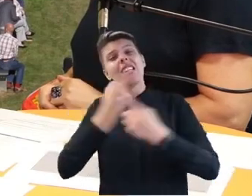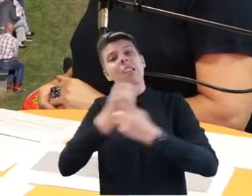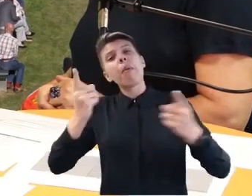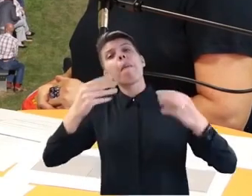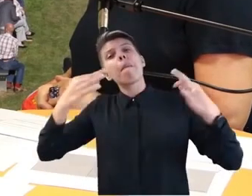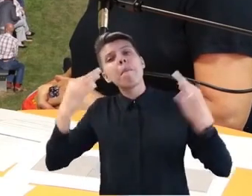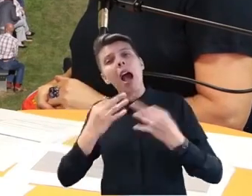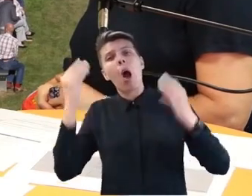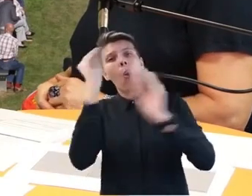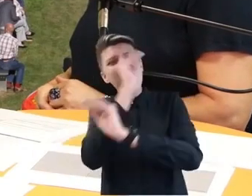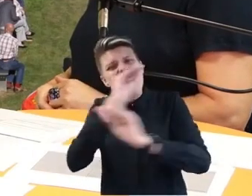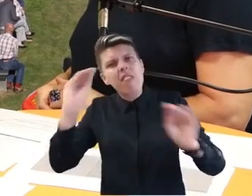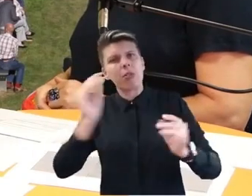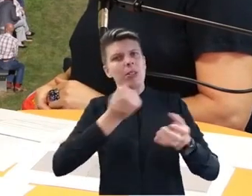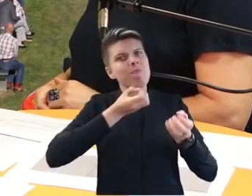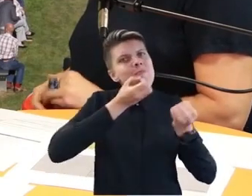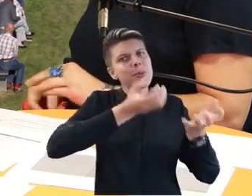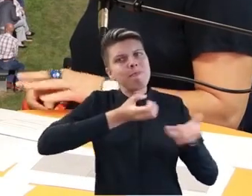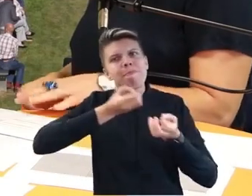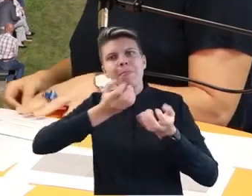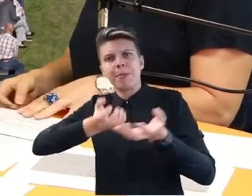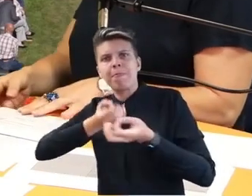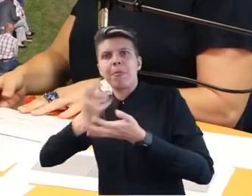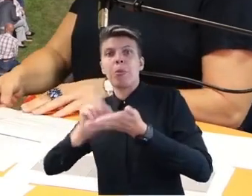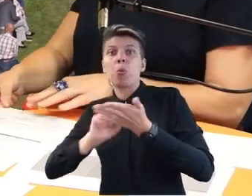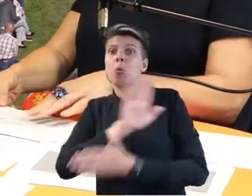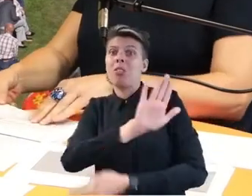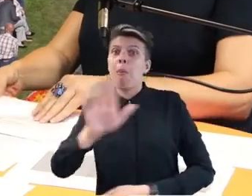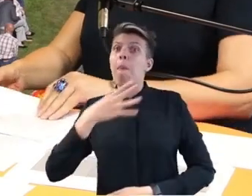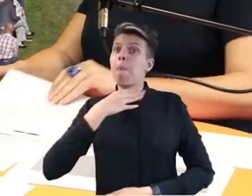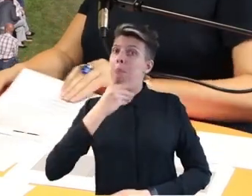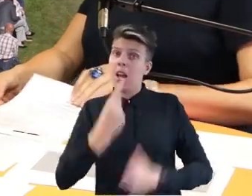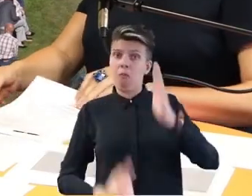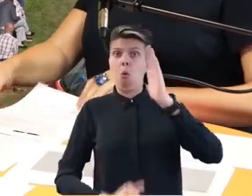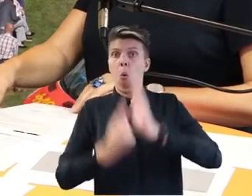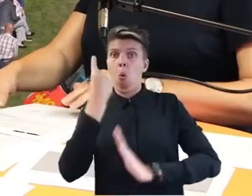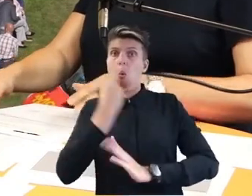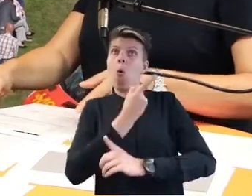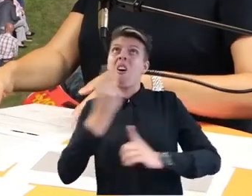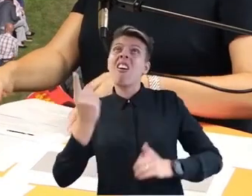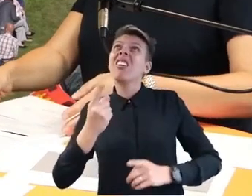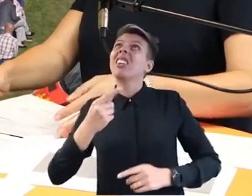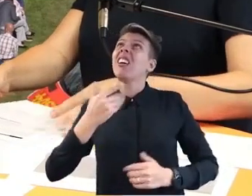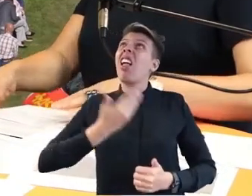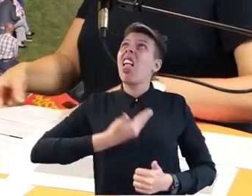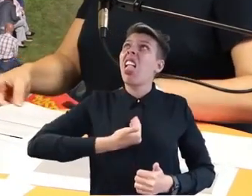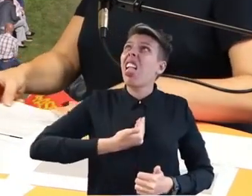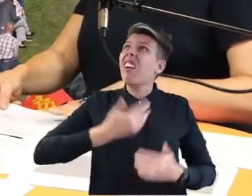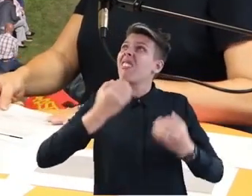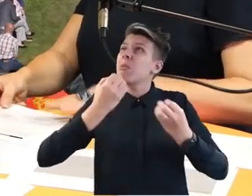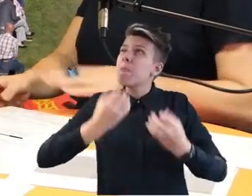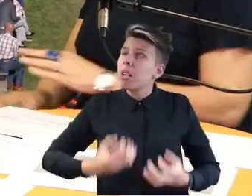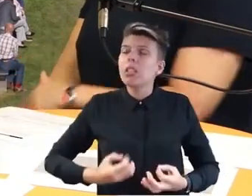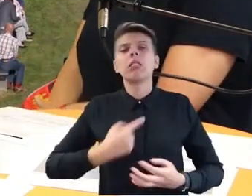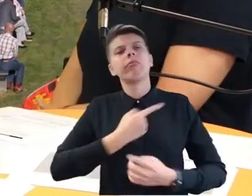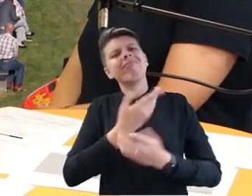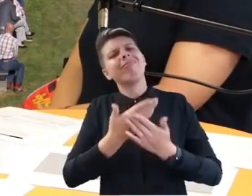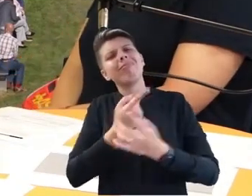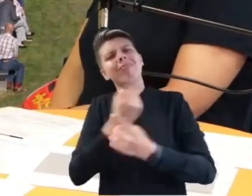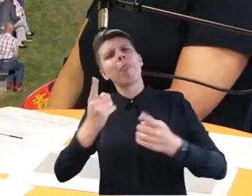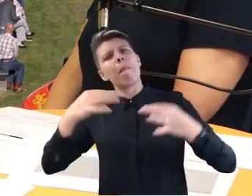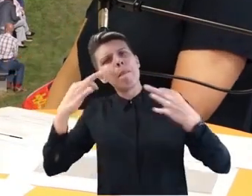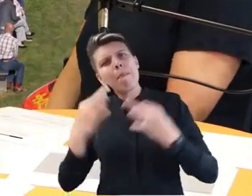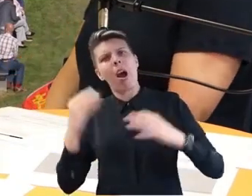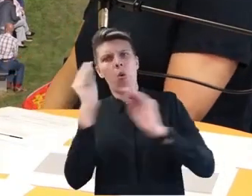das eben ein ganz großer bedarf ist der bei den menschen besteht dann ist es auch wichtig